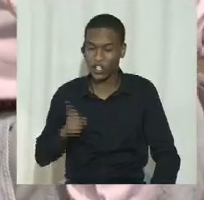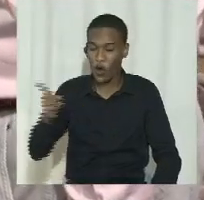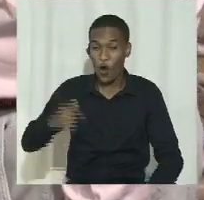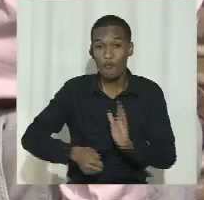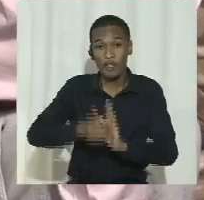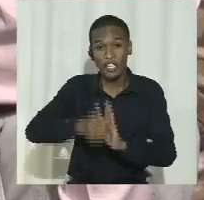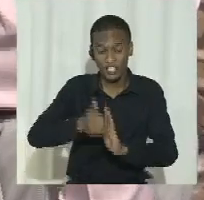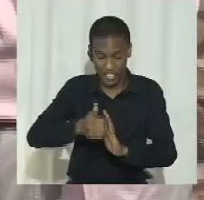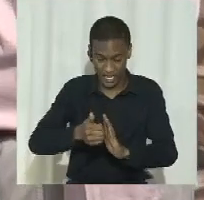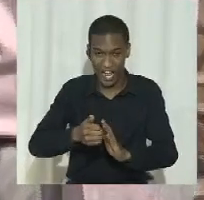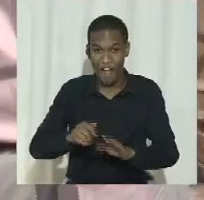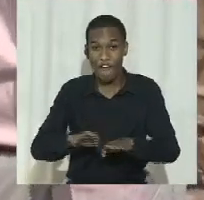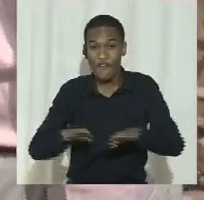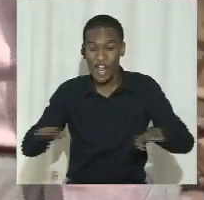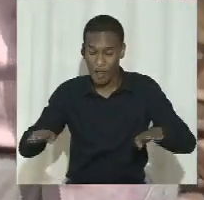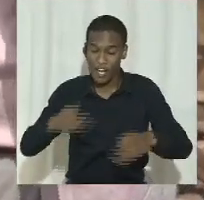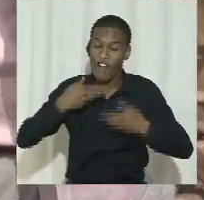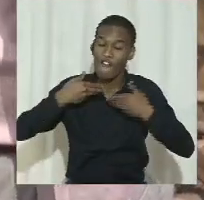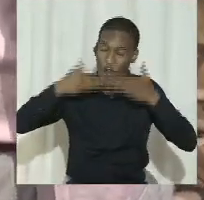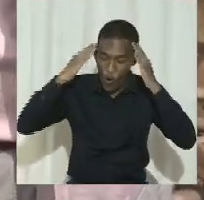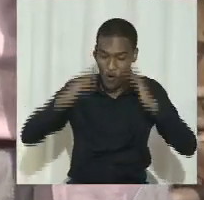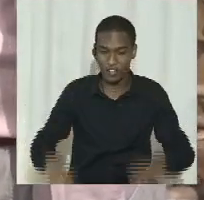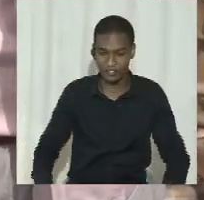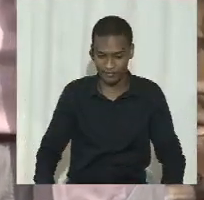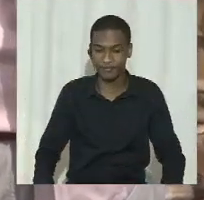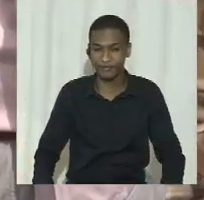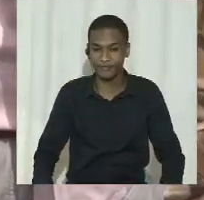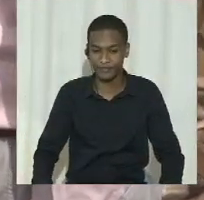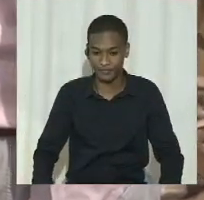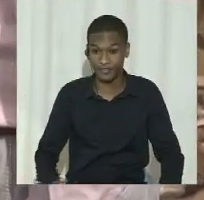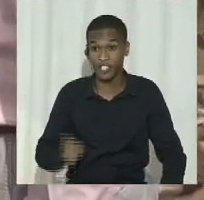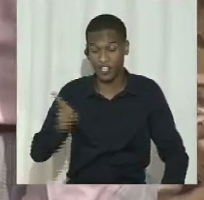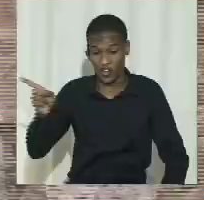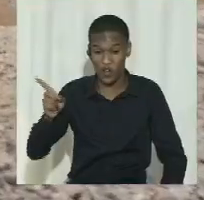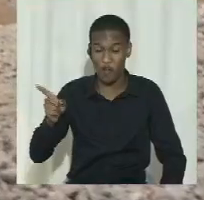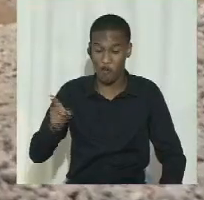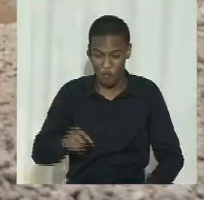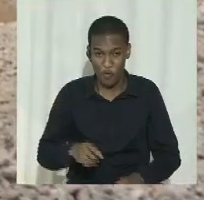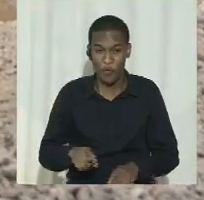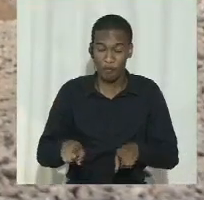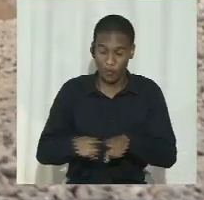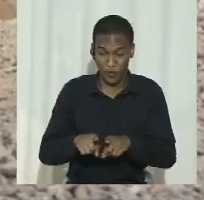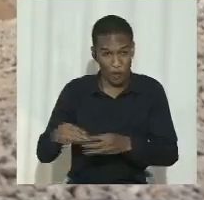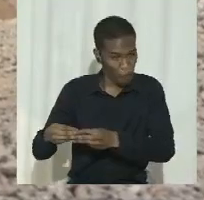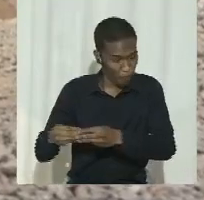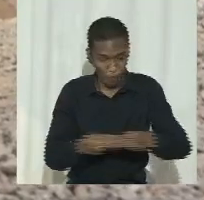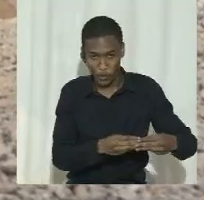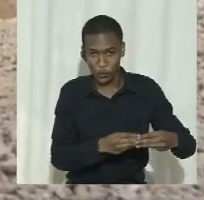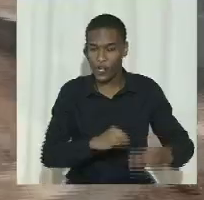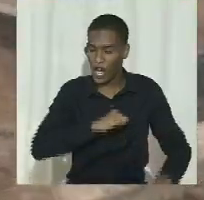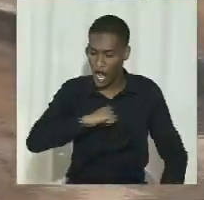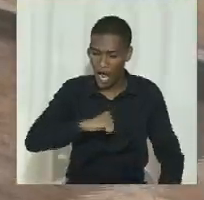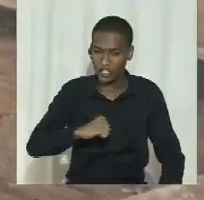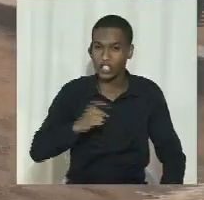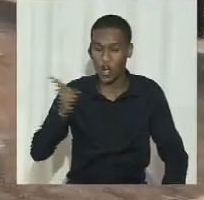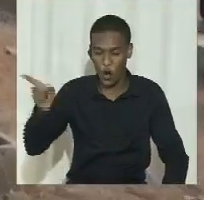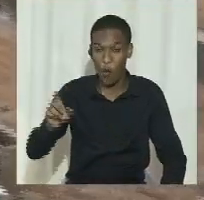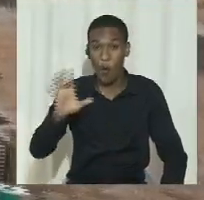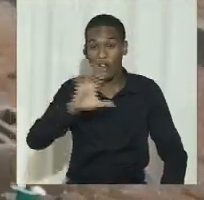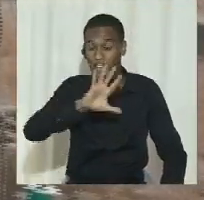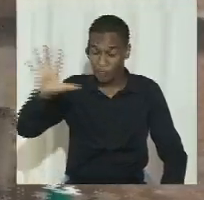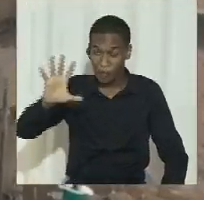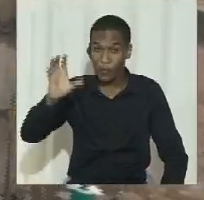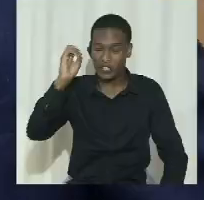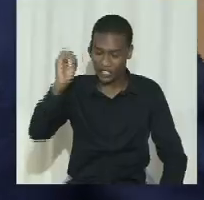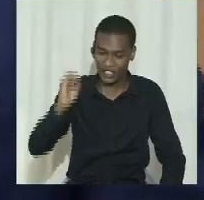Mitohy ny fanorenana ireo foto-drafitrasa hanapariahana ireo polisy ny fotony. Raha ny tetiandro mpanorenana dia ny 50% ny asa amin'izao no